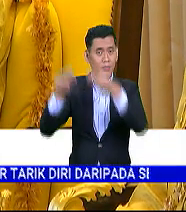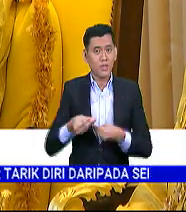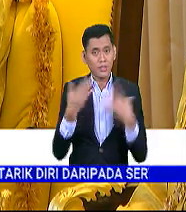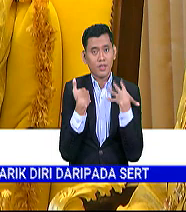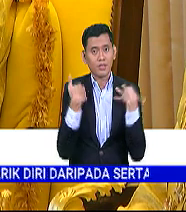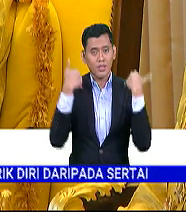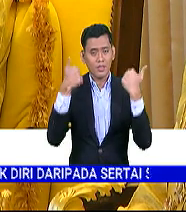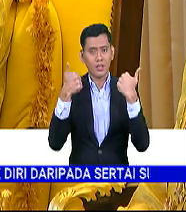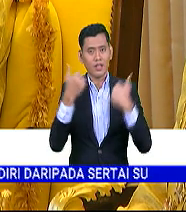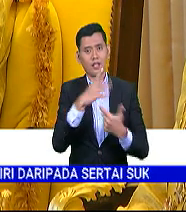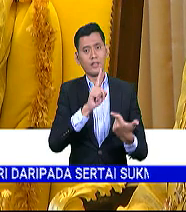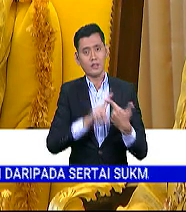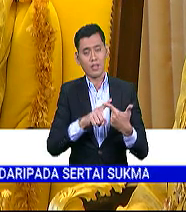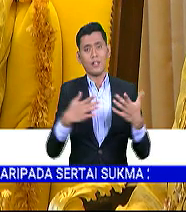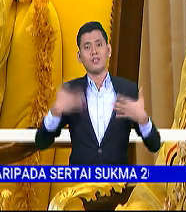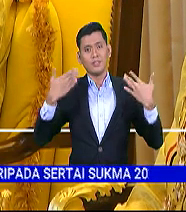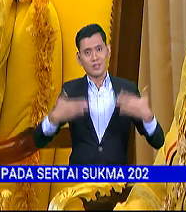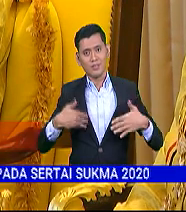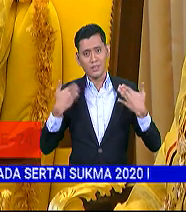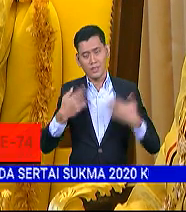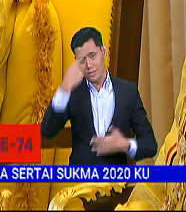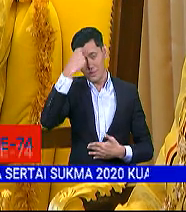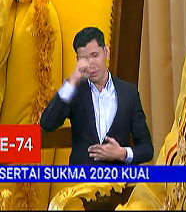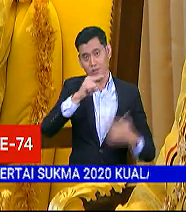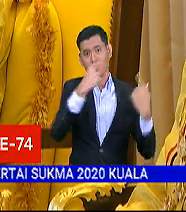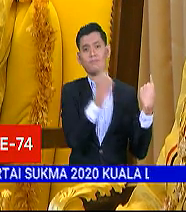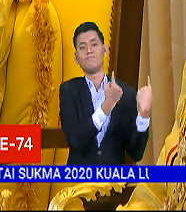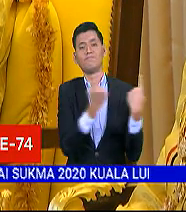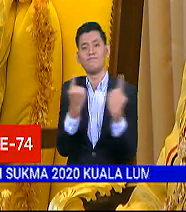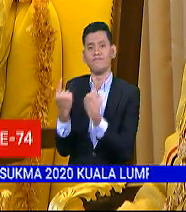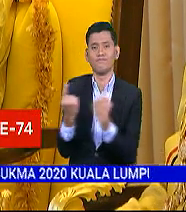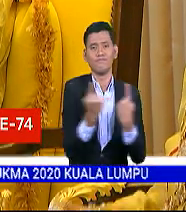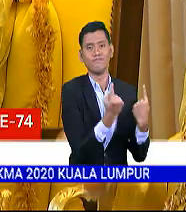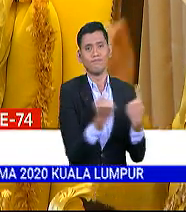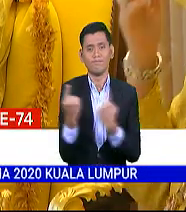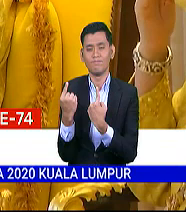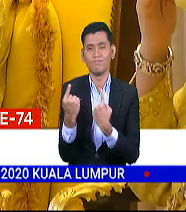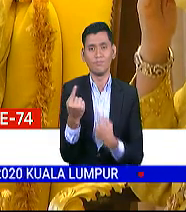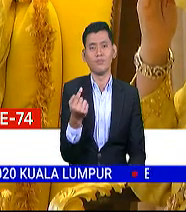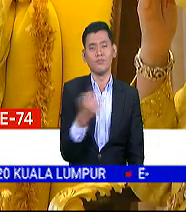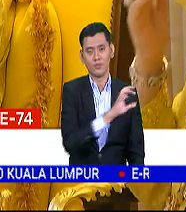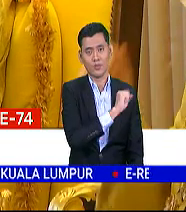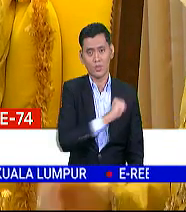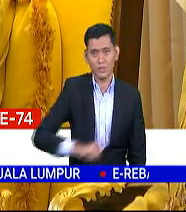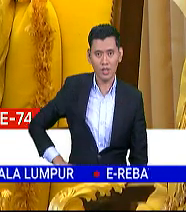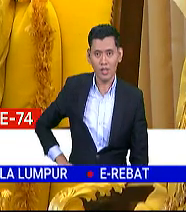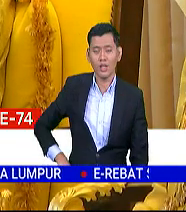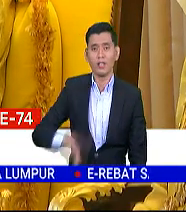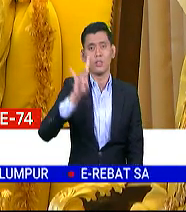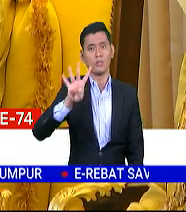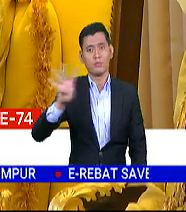kesihatan dan kesejahteraan untuk menyambut ulang tahun keputeraan yang